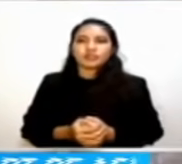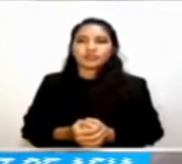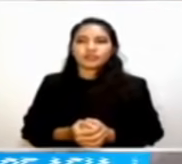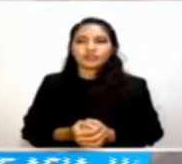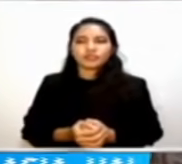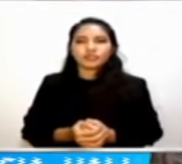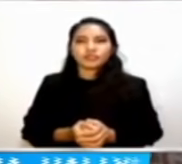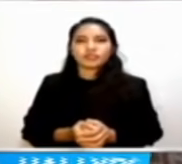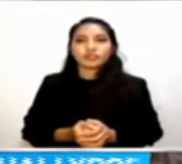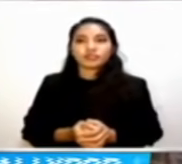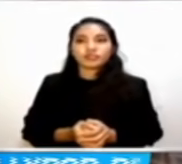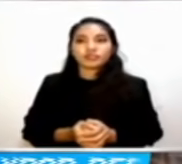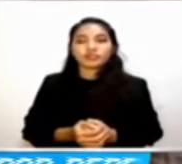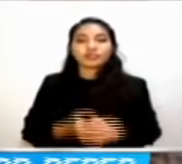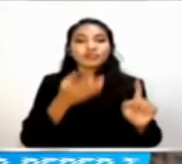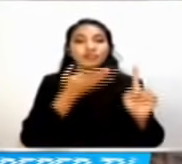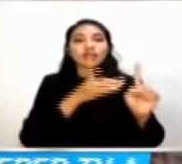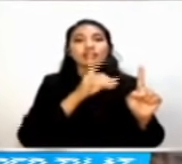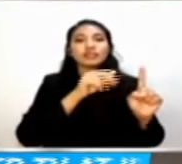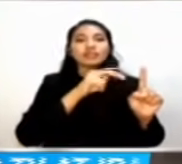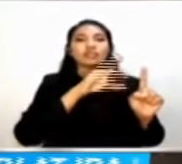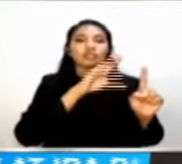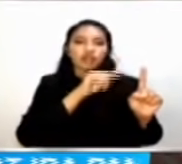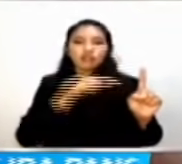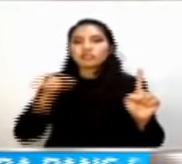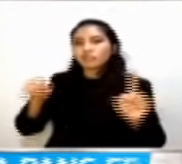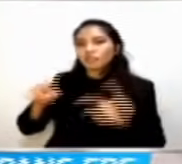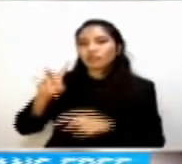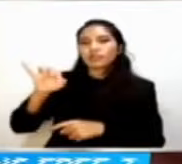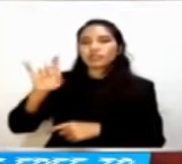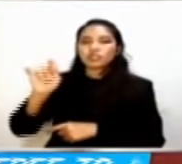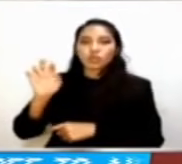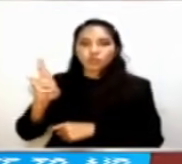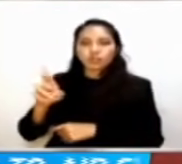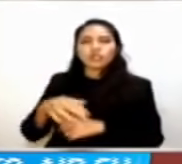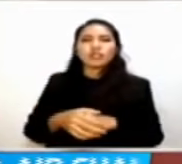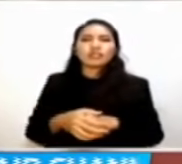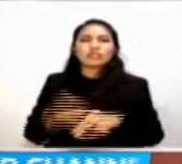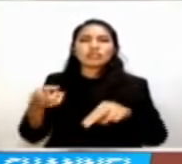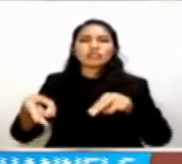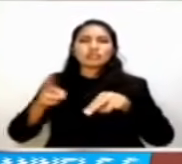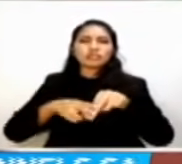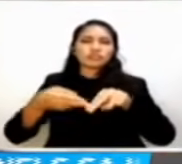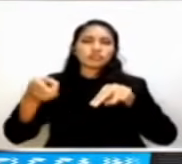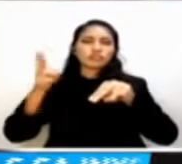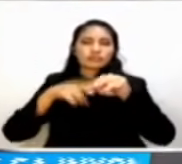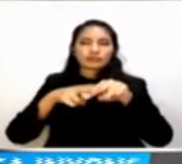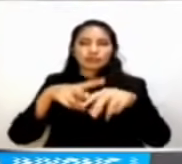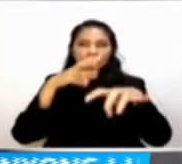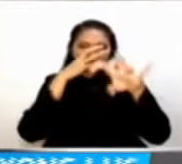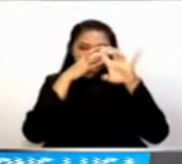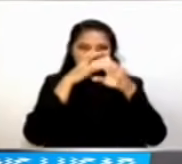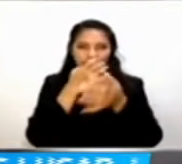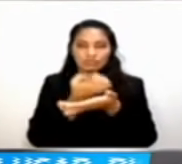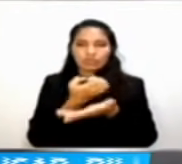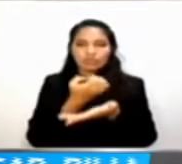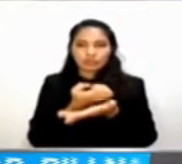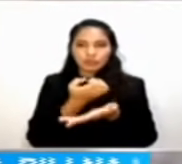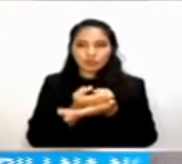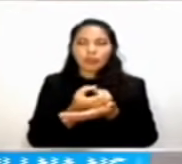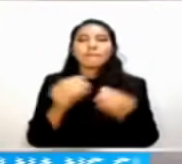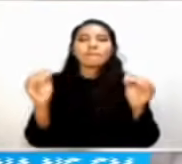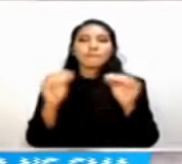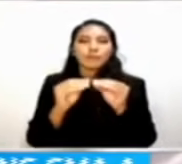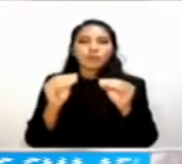ni Danica at Mang Victor, sa bawat dagdag na araw ng paghihigpit sa ekonomiya, bawas ng bawas